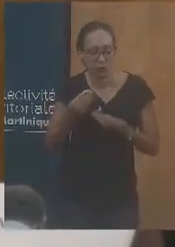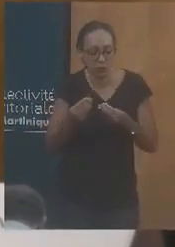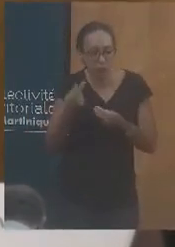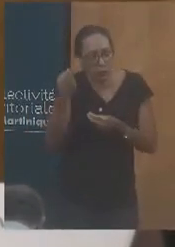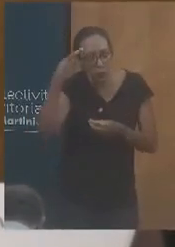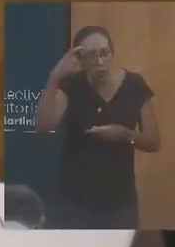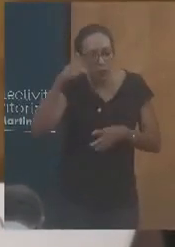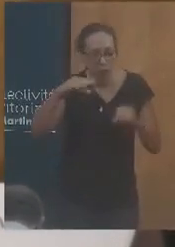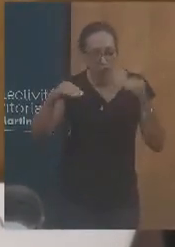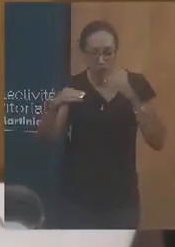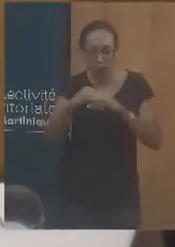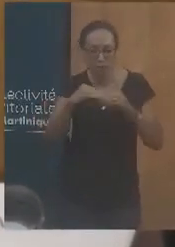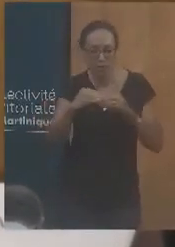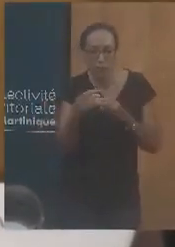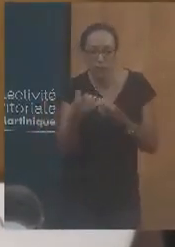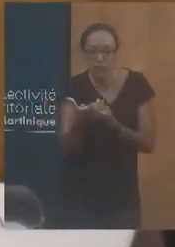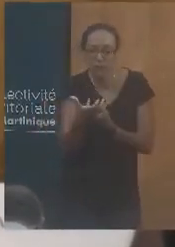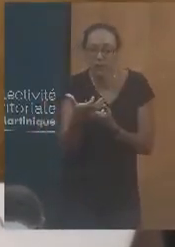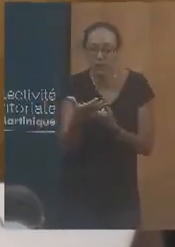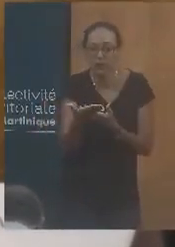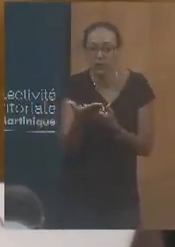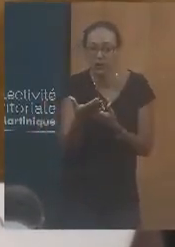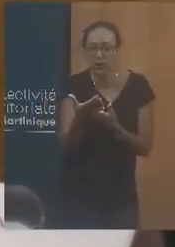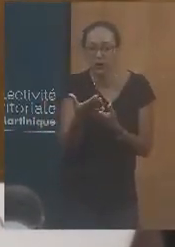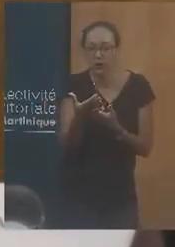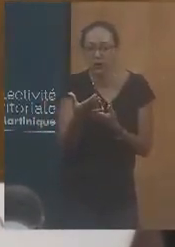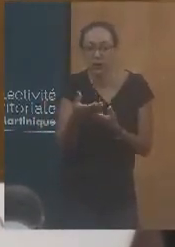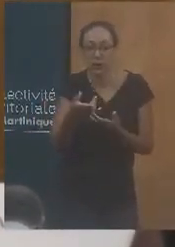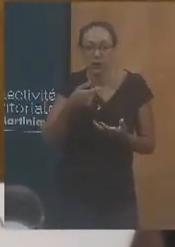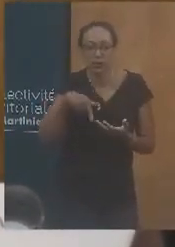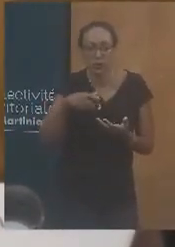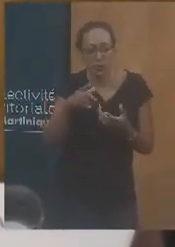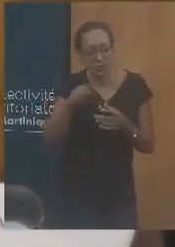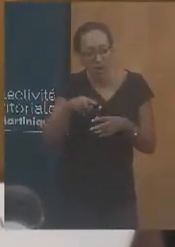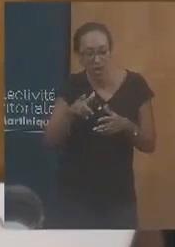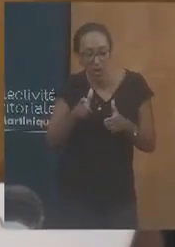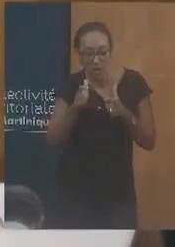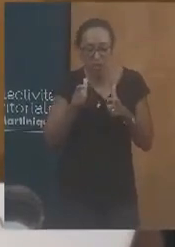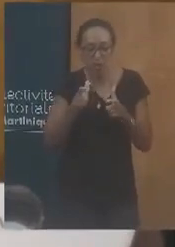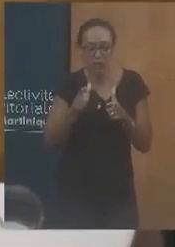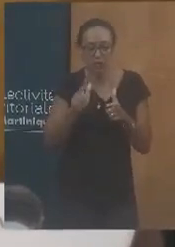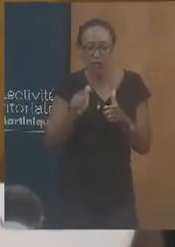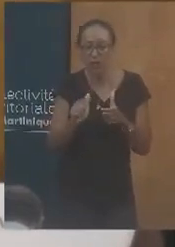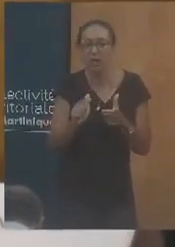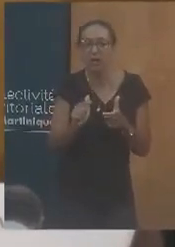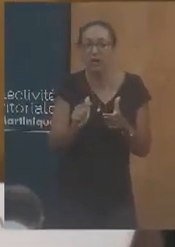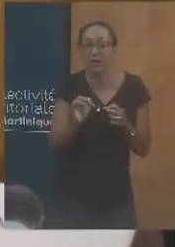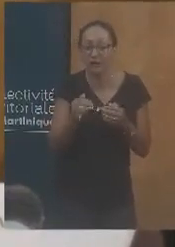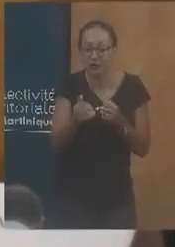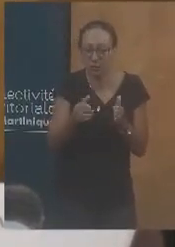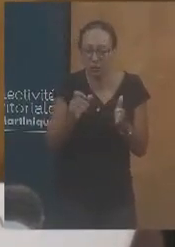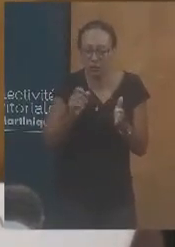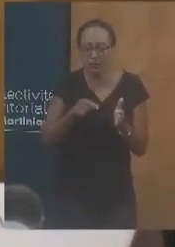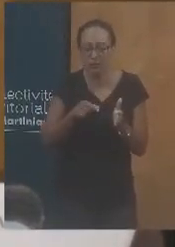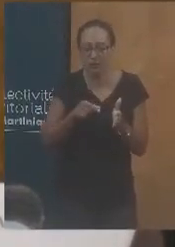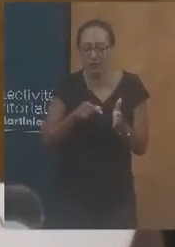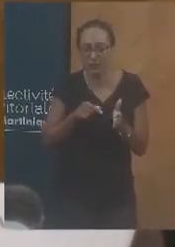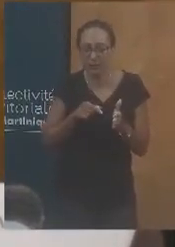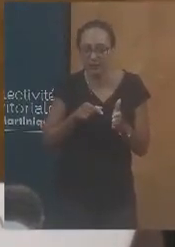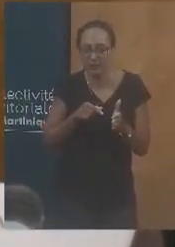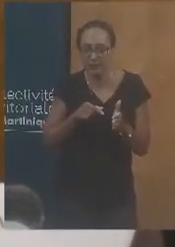nous avons des chances pertinentes dans ce contexte, le contexte